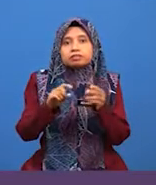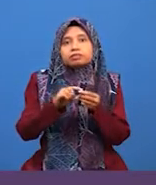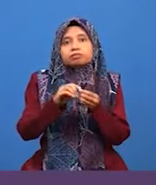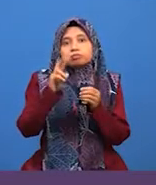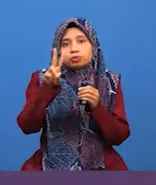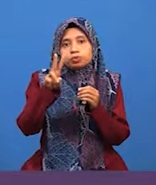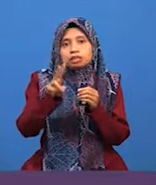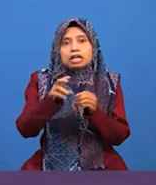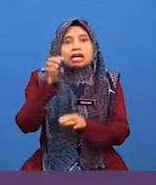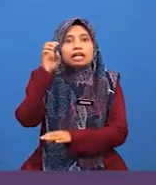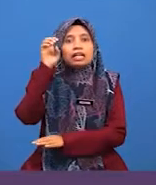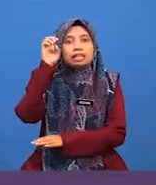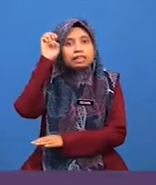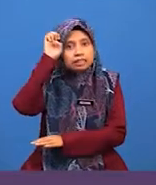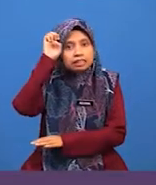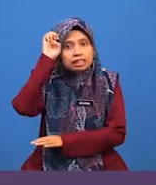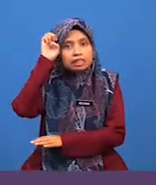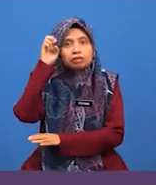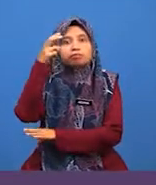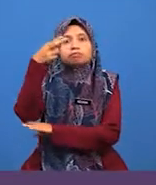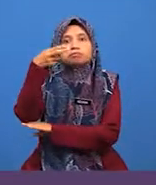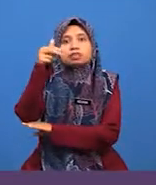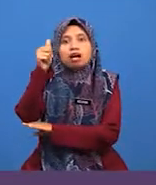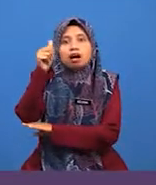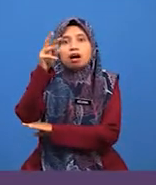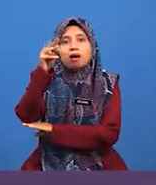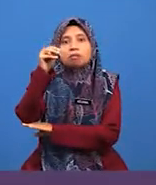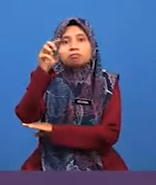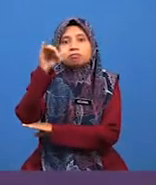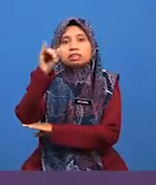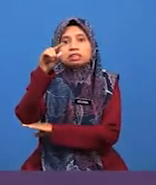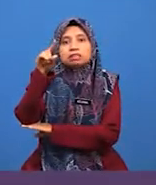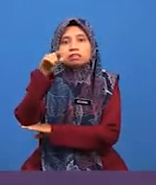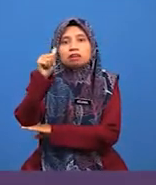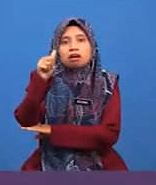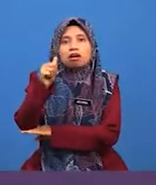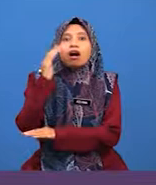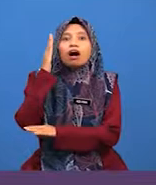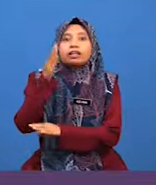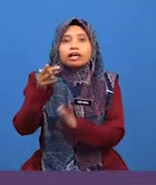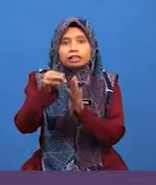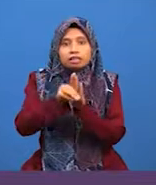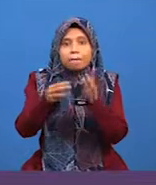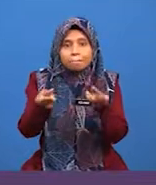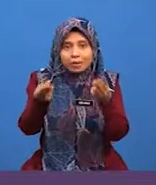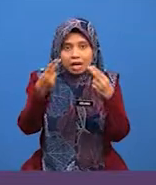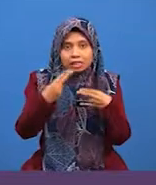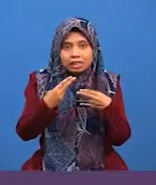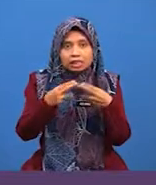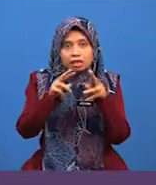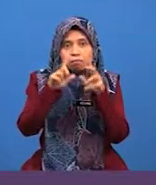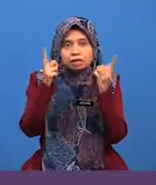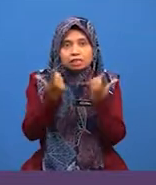Encik Hamzah akan menghadiri majlis perkahwinan itu